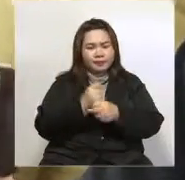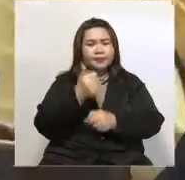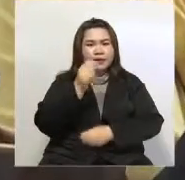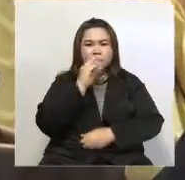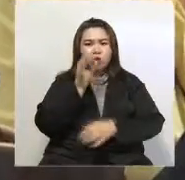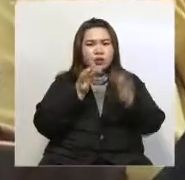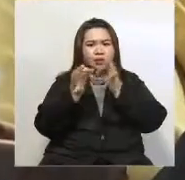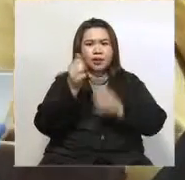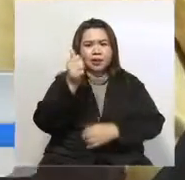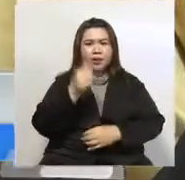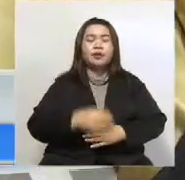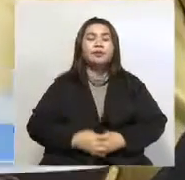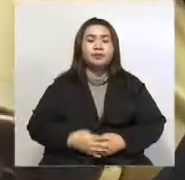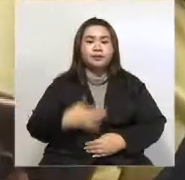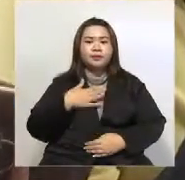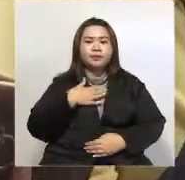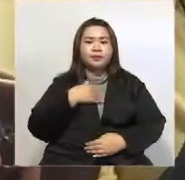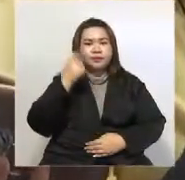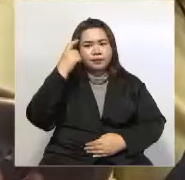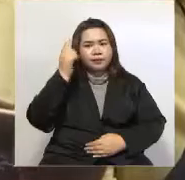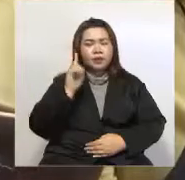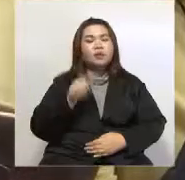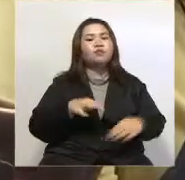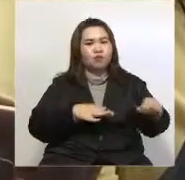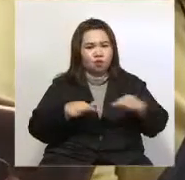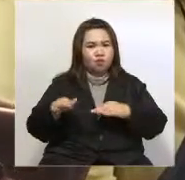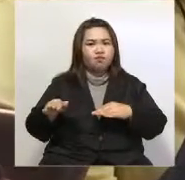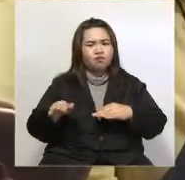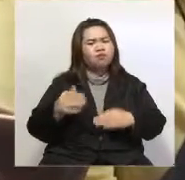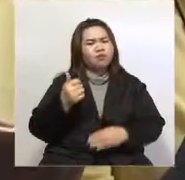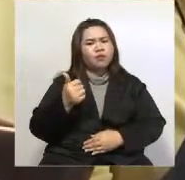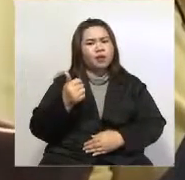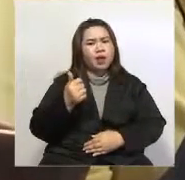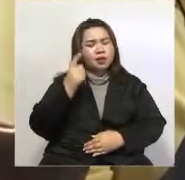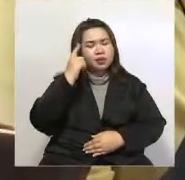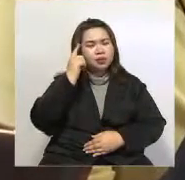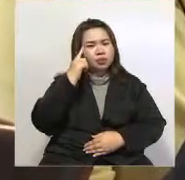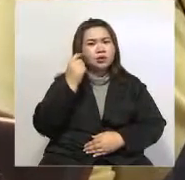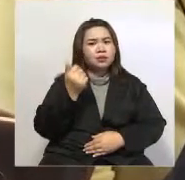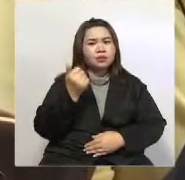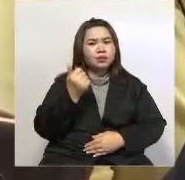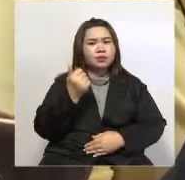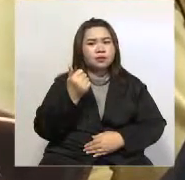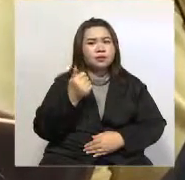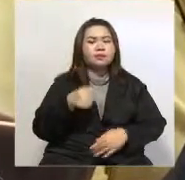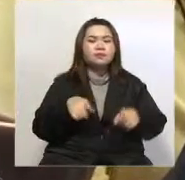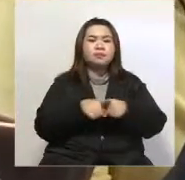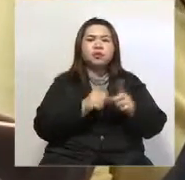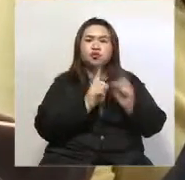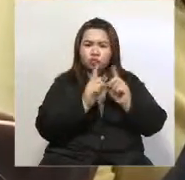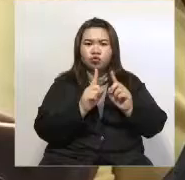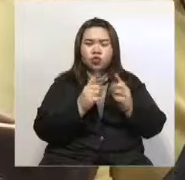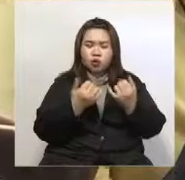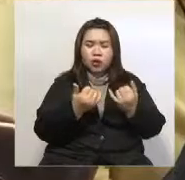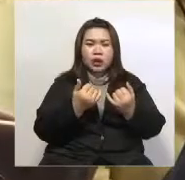องนี้ได้นะด้วยส่วนตัวก็พร้อมก็น่าพร้อมก็น่าจะเลือกจะได้บางส่วนตามที่เขาพูดคุยกันในขณะ